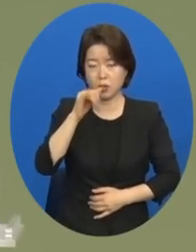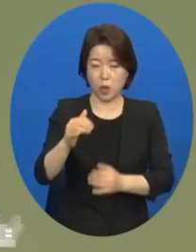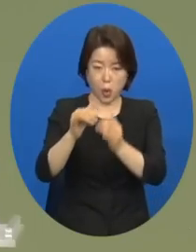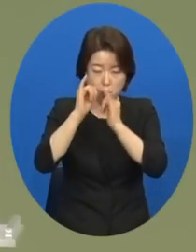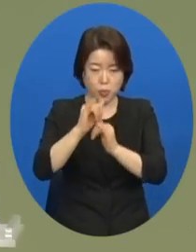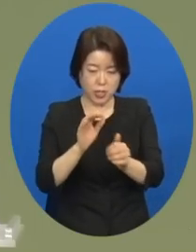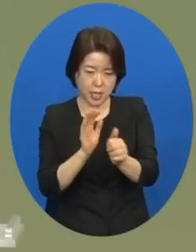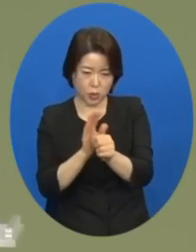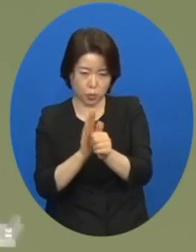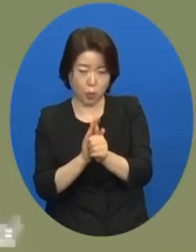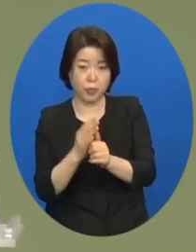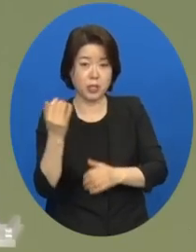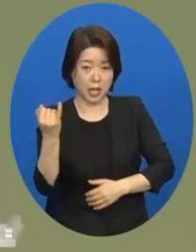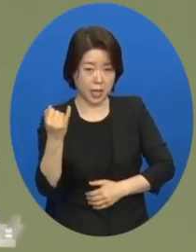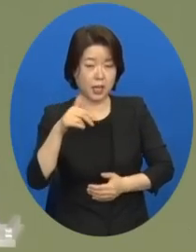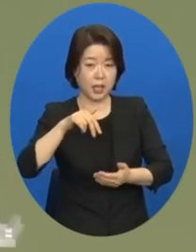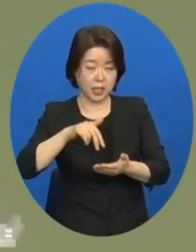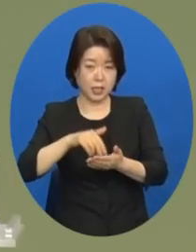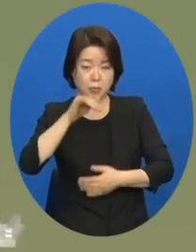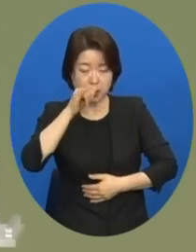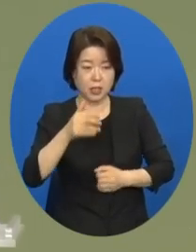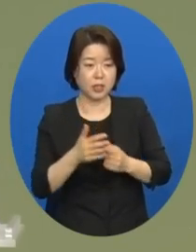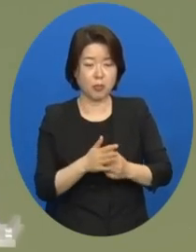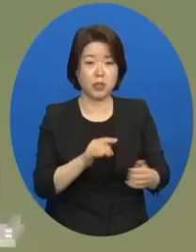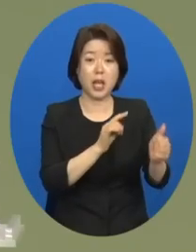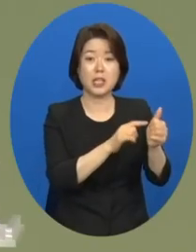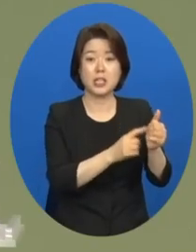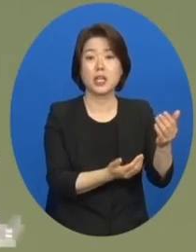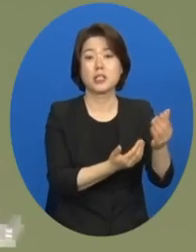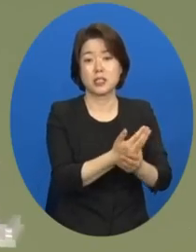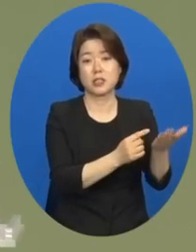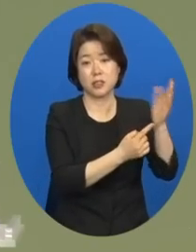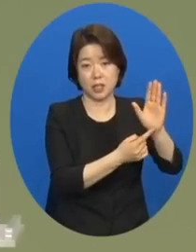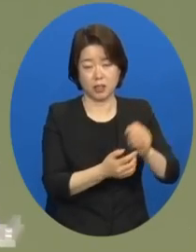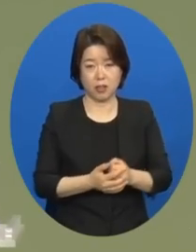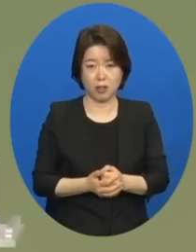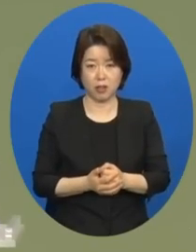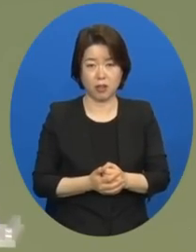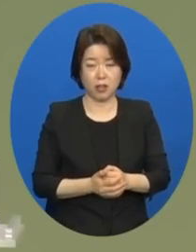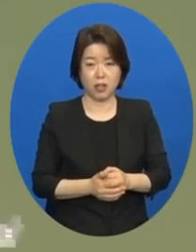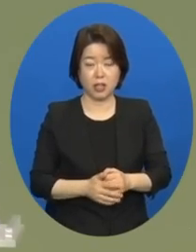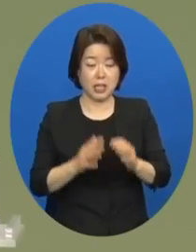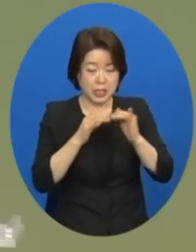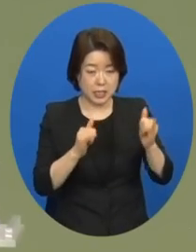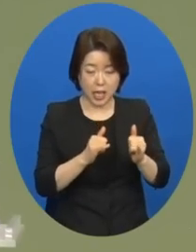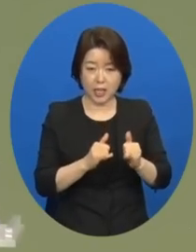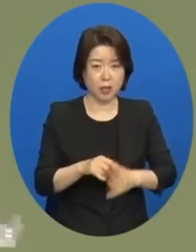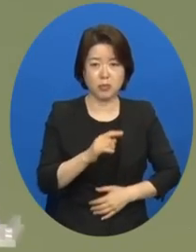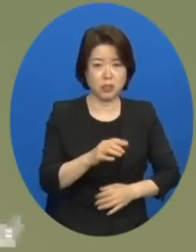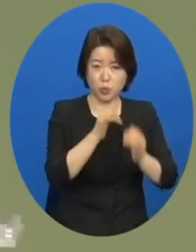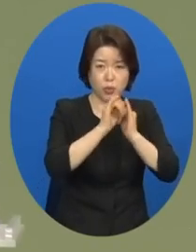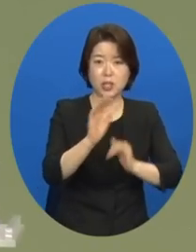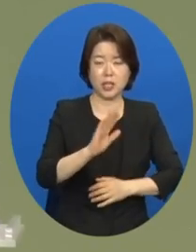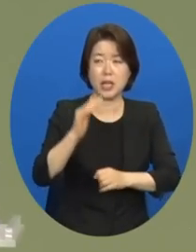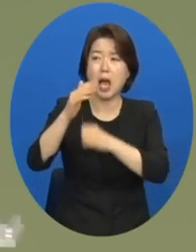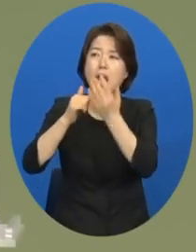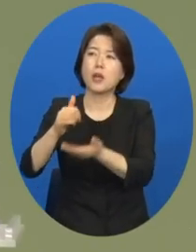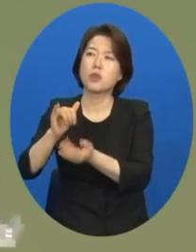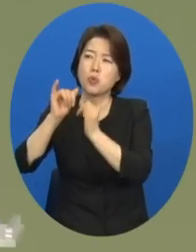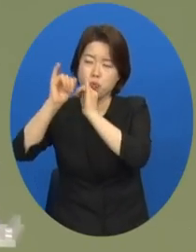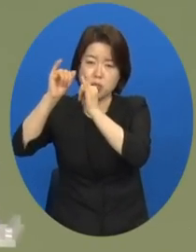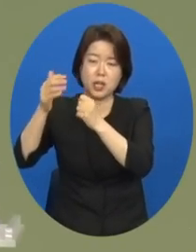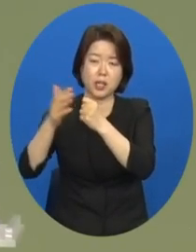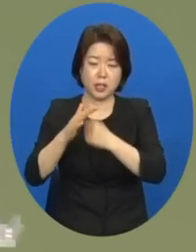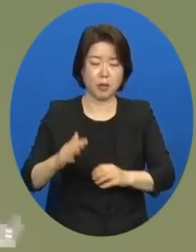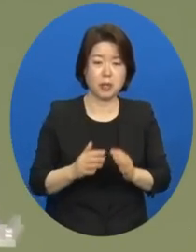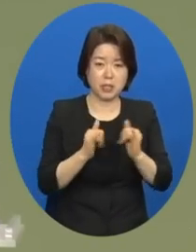아브라함이 나온 거예요 인간은 위대할 수 없지만 하나님이 위대하게 하셨어요 죽고 나면 영적 부모